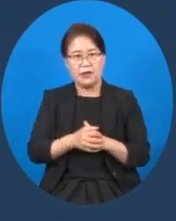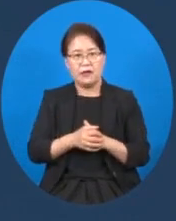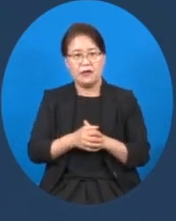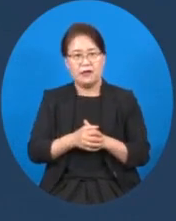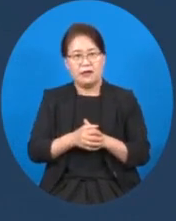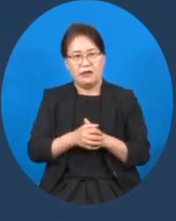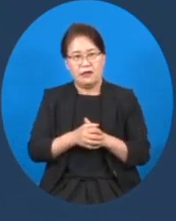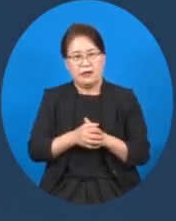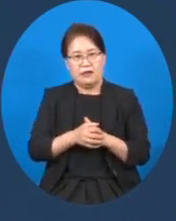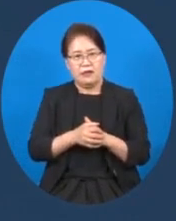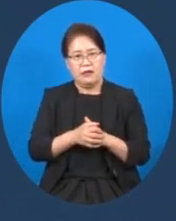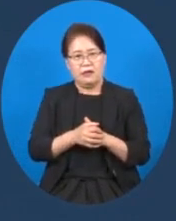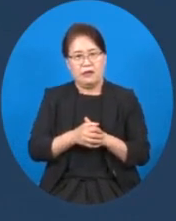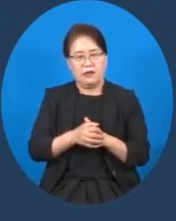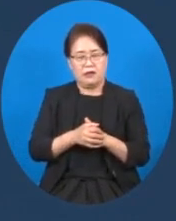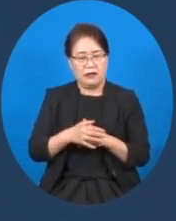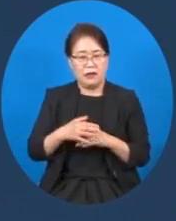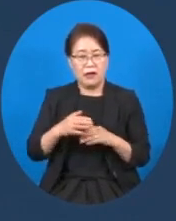종교가 대학교예요.